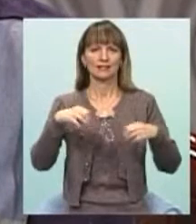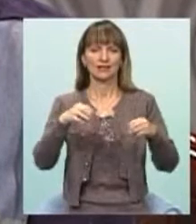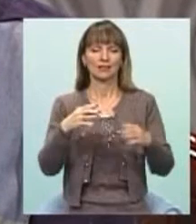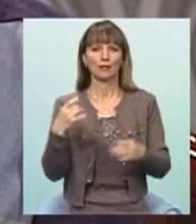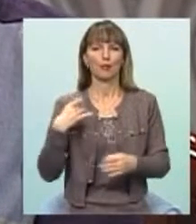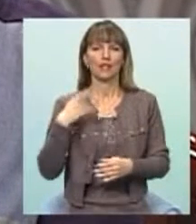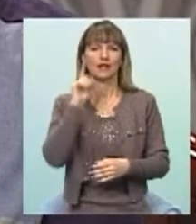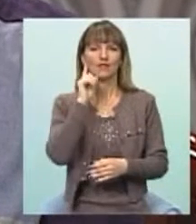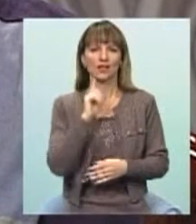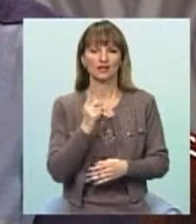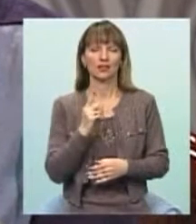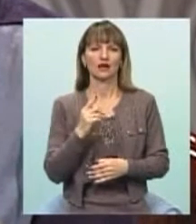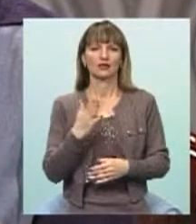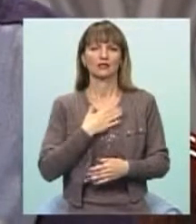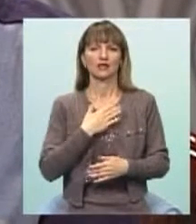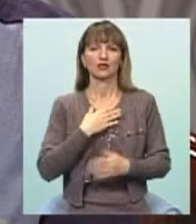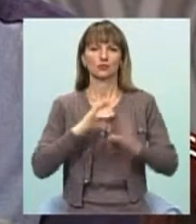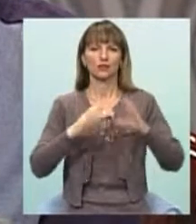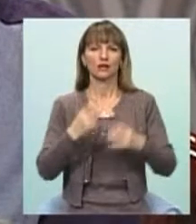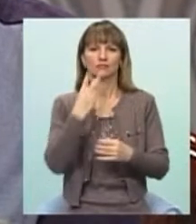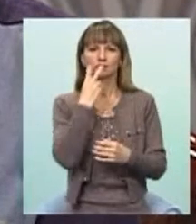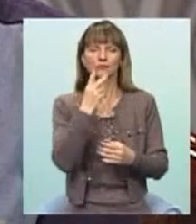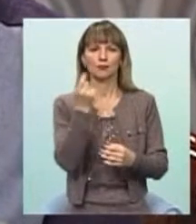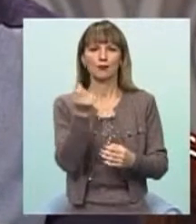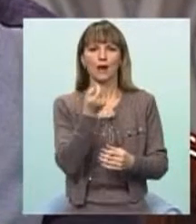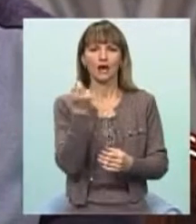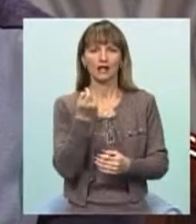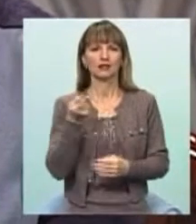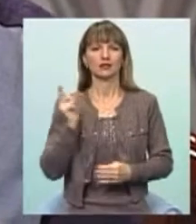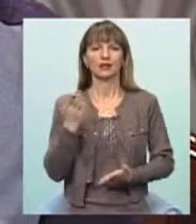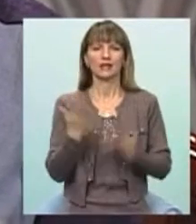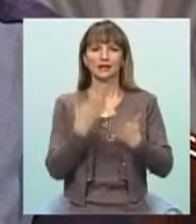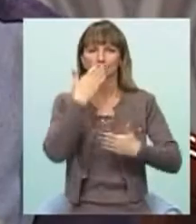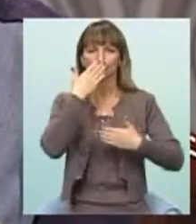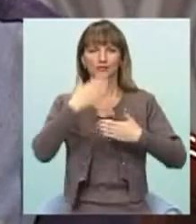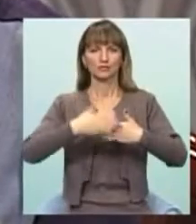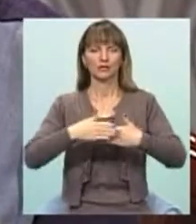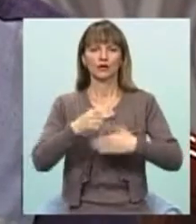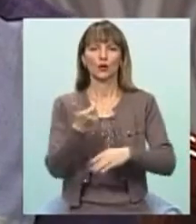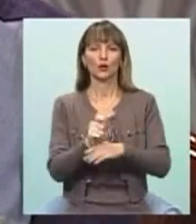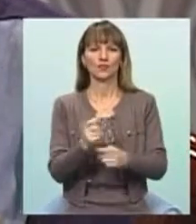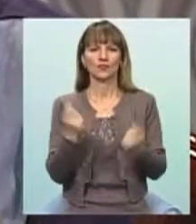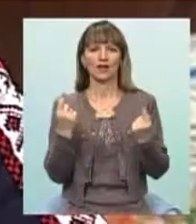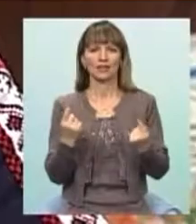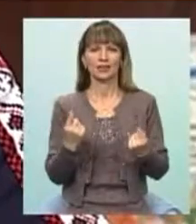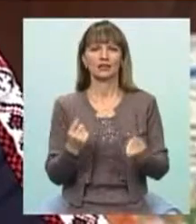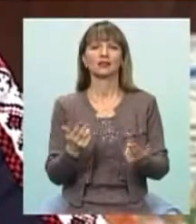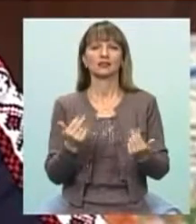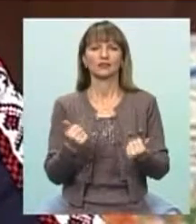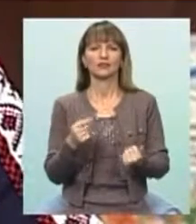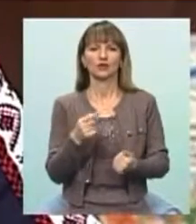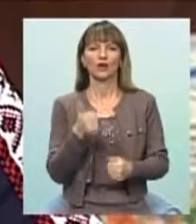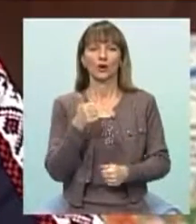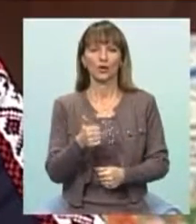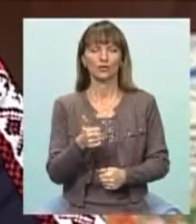Вони з нашої планети кажуться маленькими, а насправді, якщо до них підлітити, то вони дуже великі. Дійсно, ти